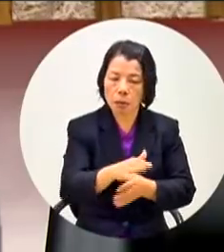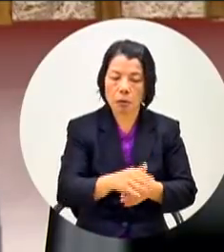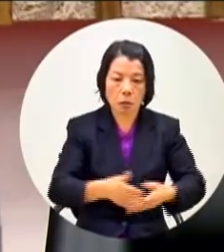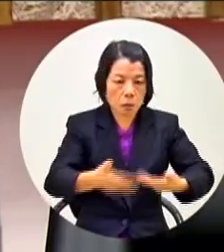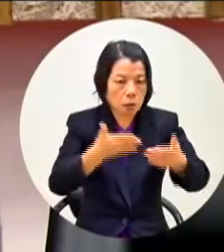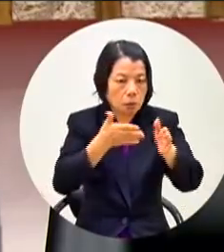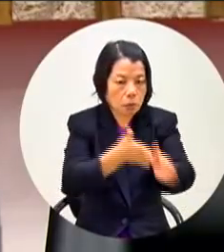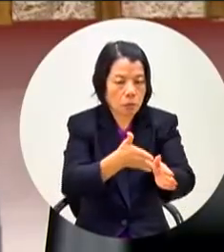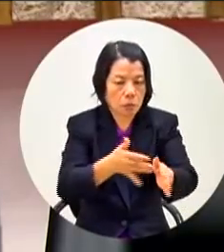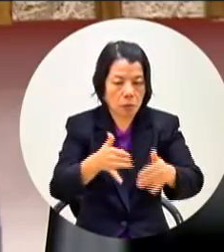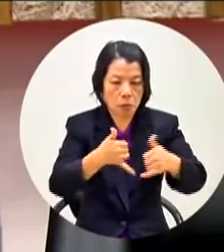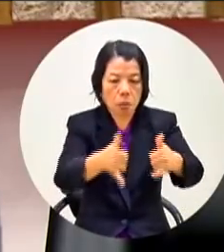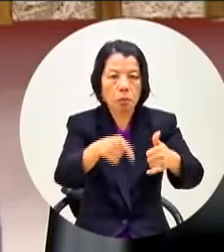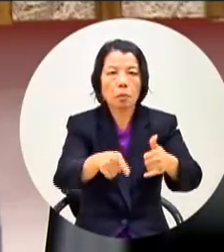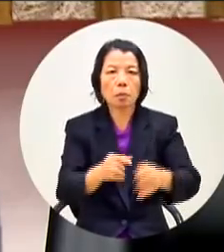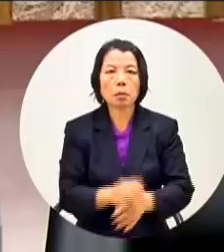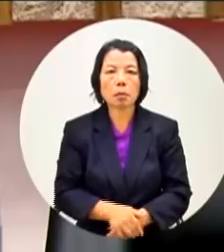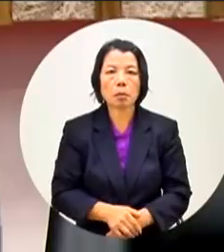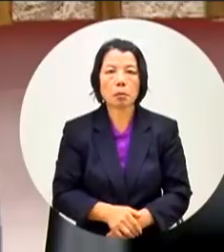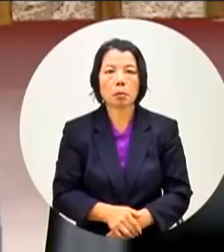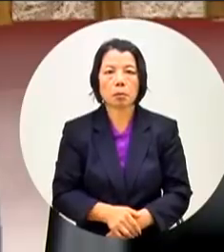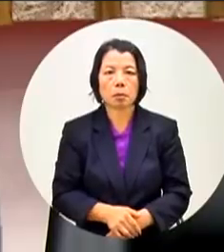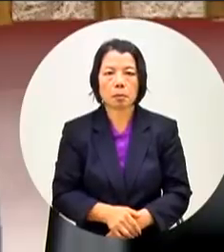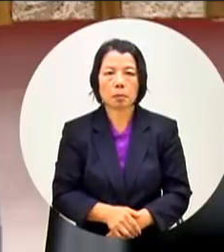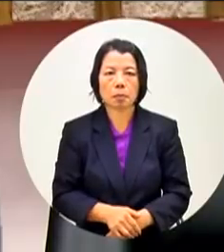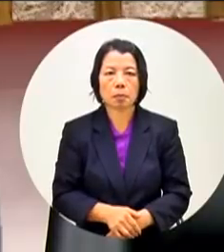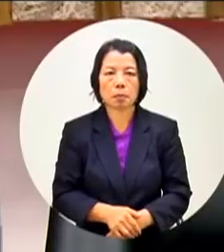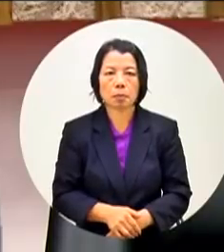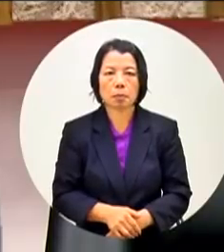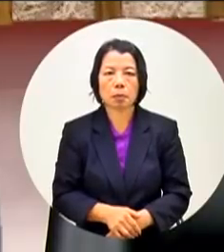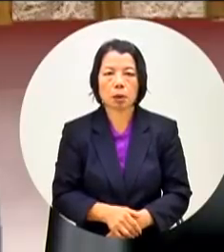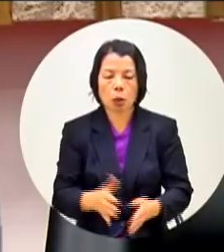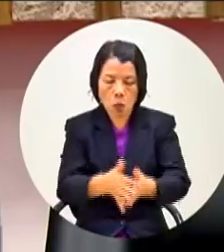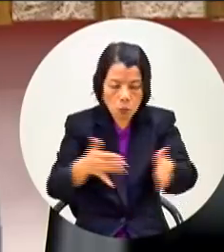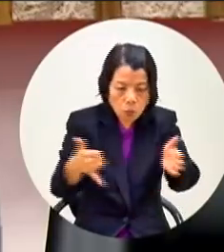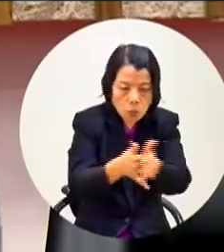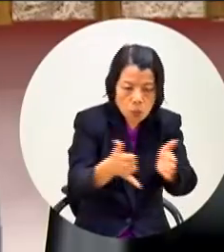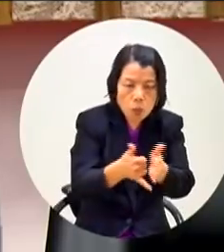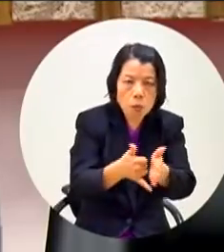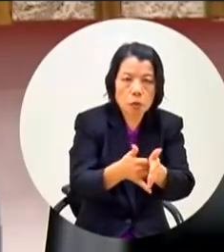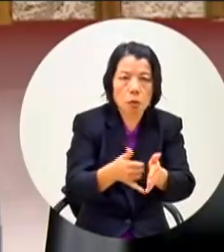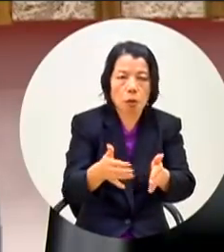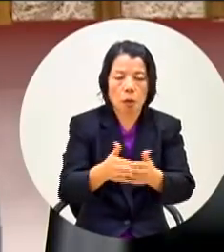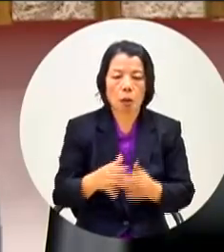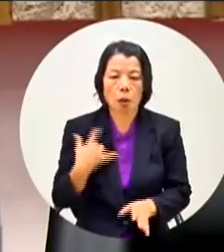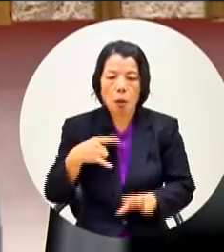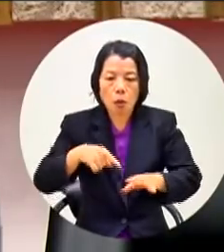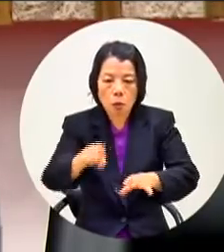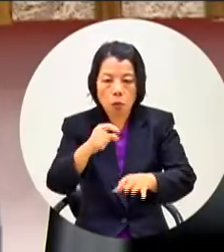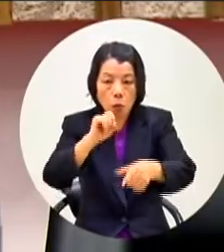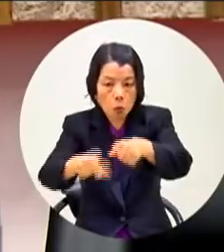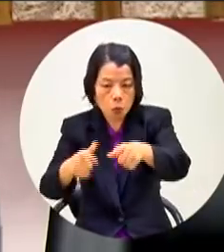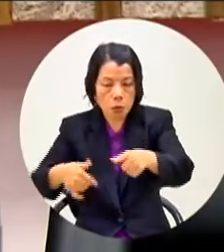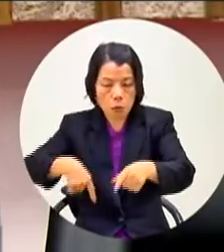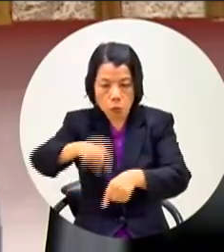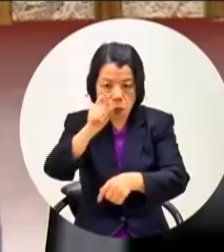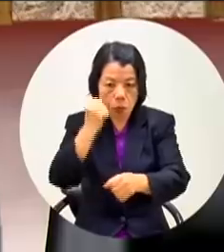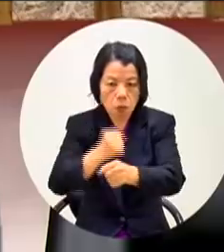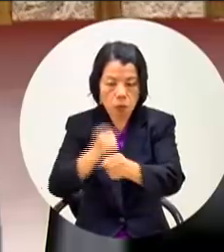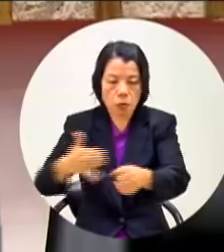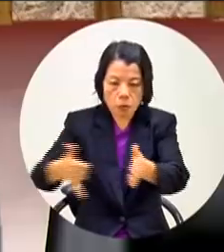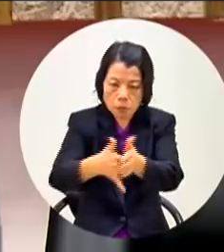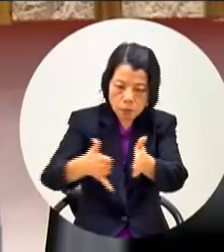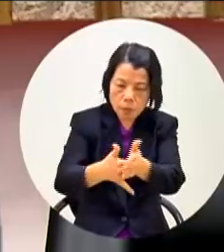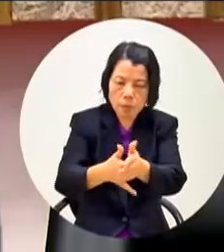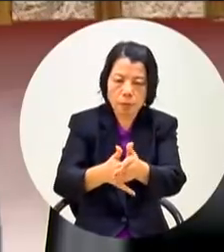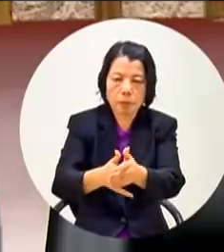较运载量比较通勤密度高的区域，真的我们要请捷运局好好审慎的